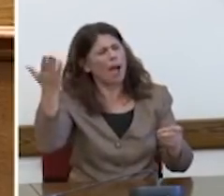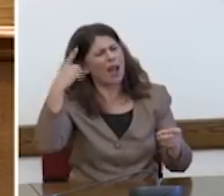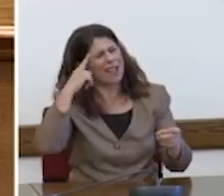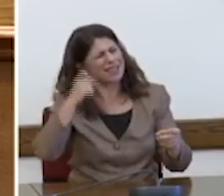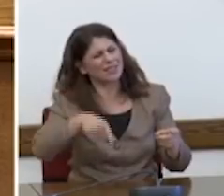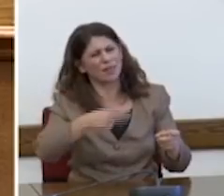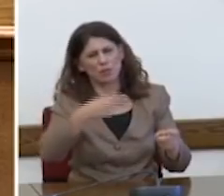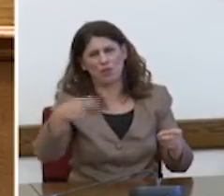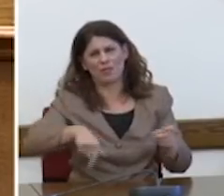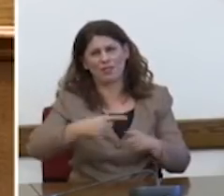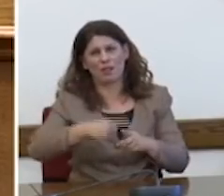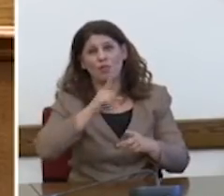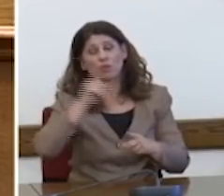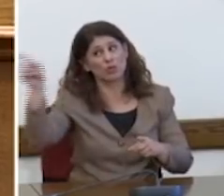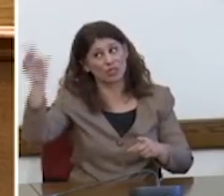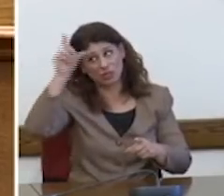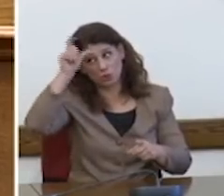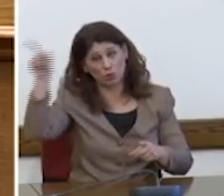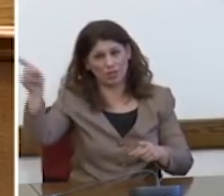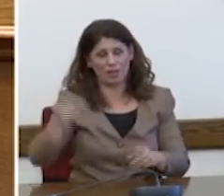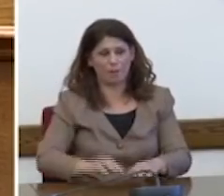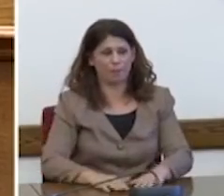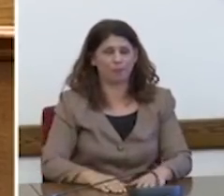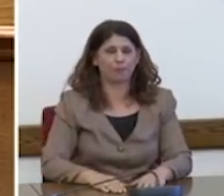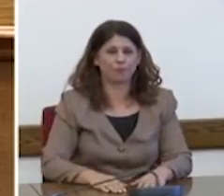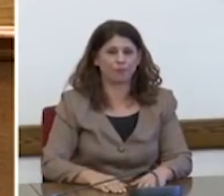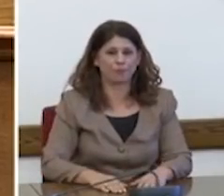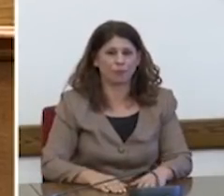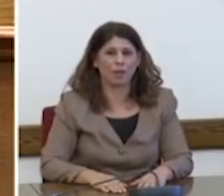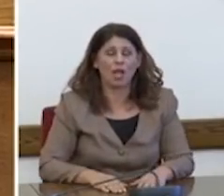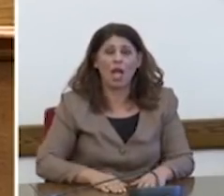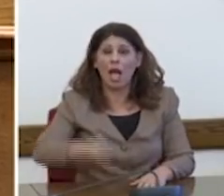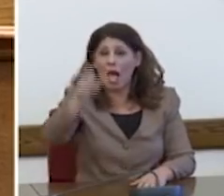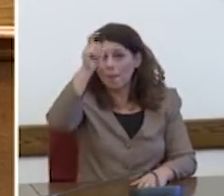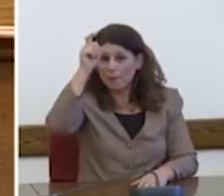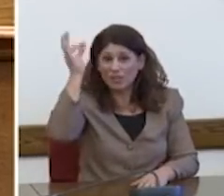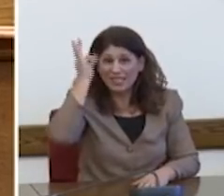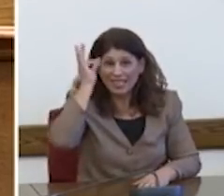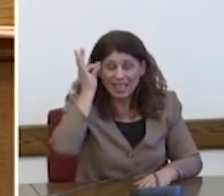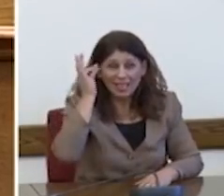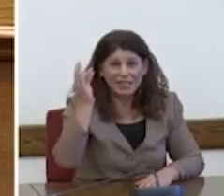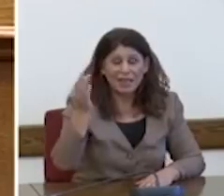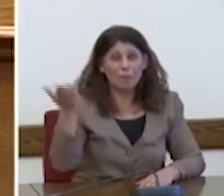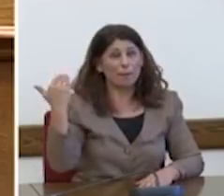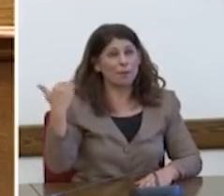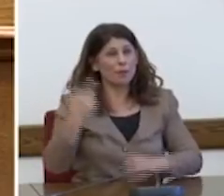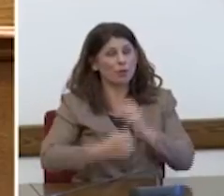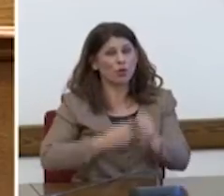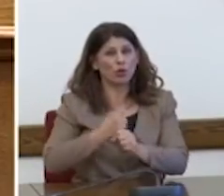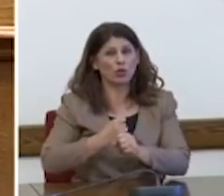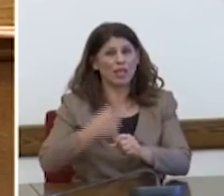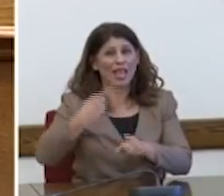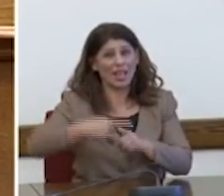όπως άλλωστε και στην Τουρκία. Από τη Γαλλία είχαμε προμηθευτεί λίγα χρόνια πριν από το χαμένο για την Ελλάδα